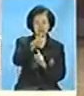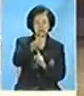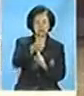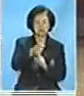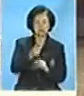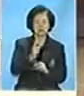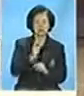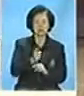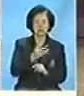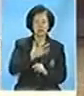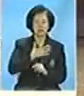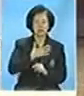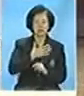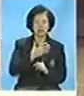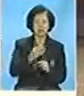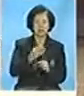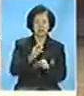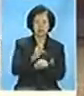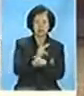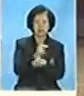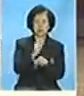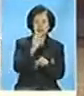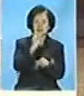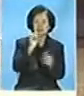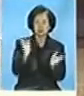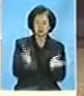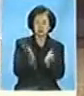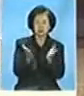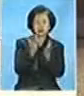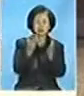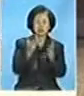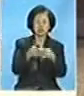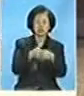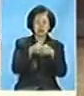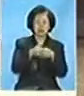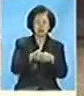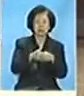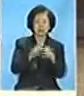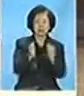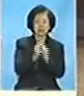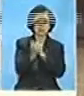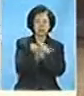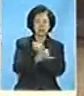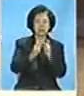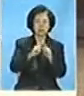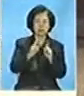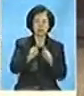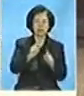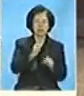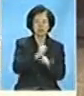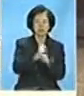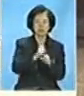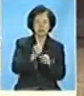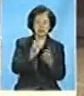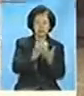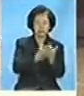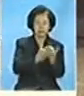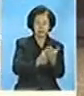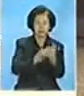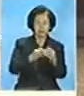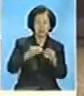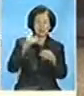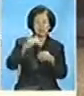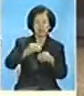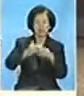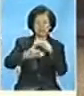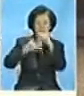ามีบทบาทหรือมีหน้าที่จะส่งเสริมความสัมพันธ์ความร่วมมือระหว่างประเทศจะเป็นสิ่งที่ดีในความพัฒนาร่วมกันระหว่างประเทศในโอกาสต่